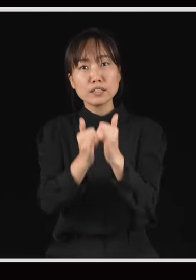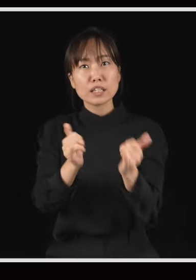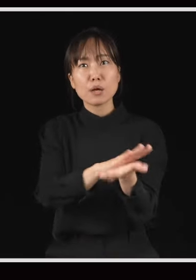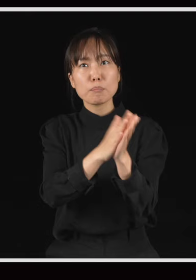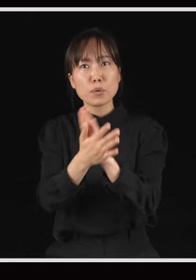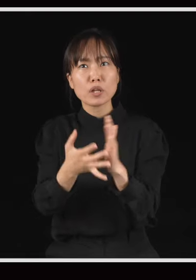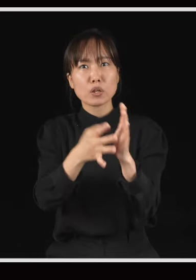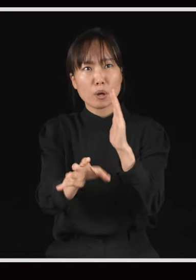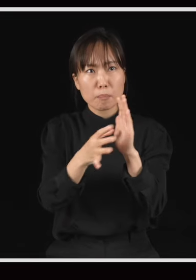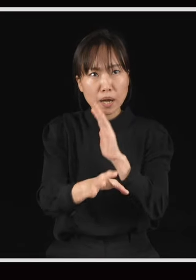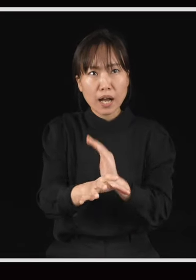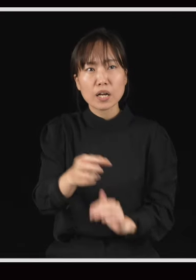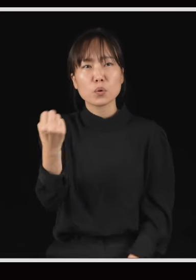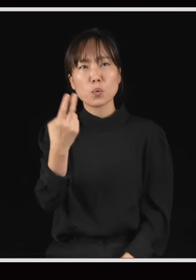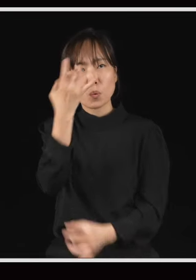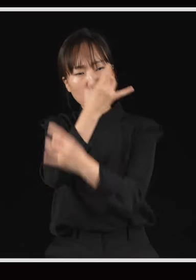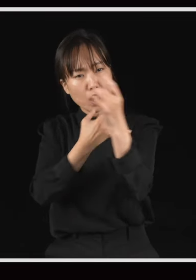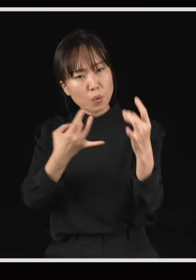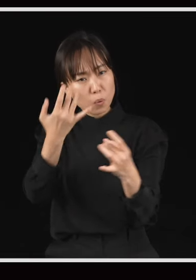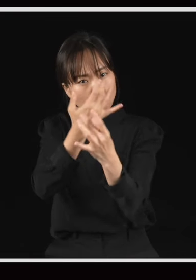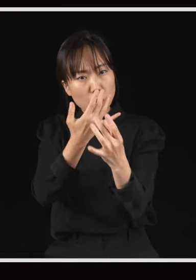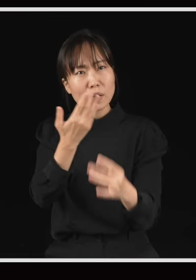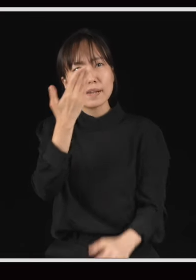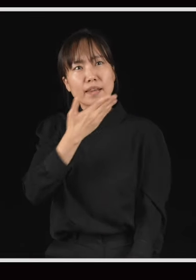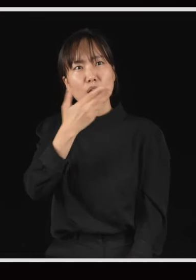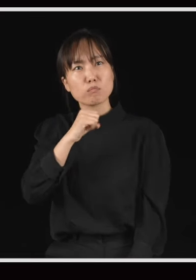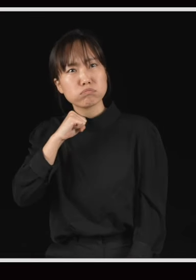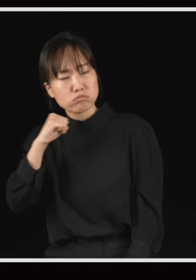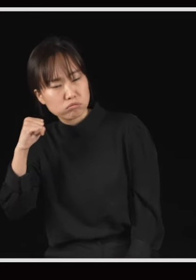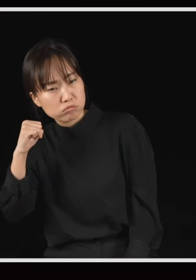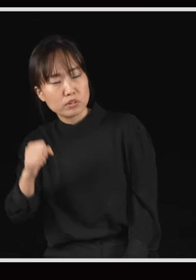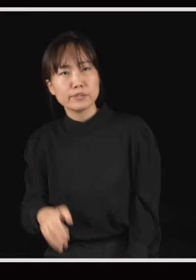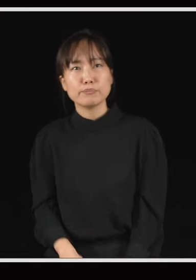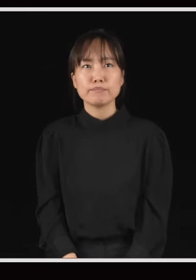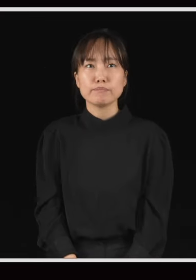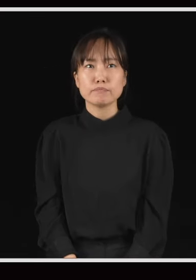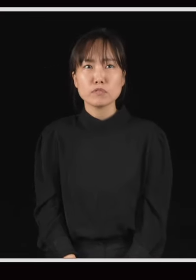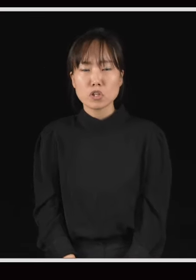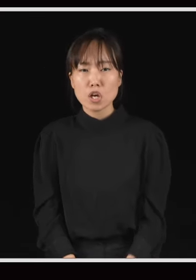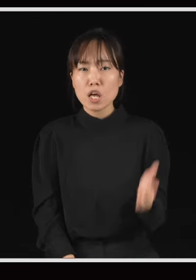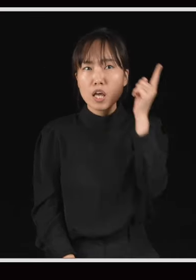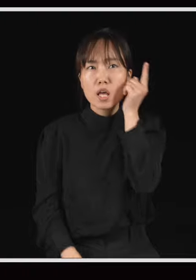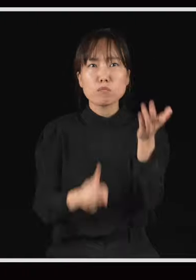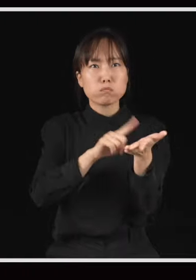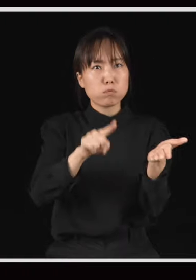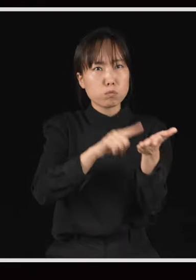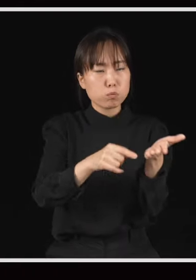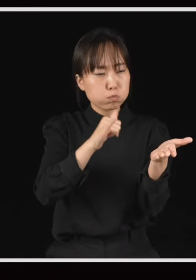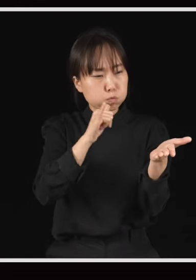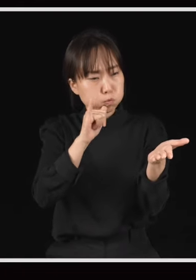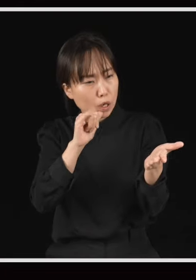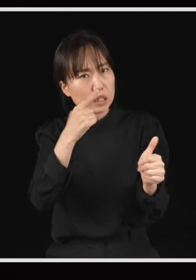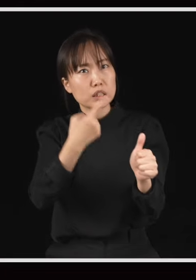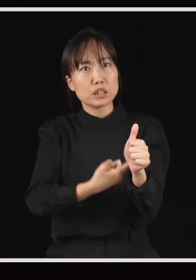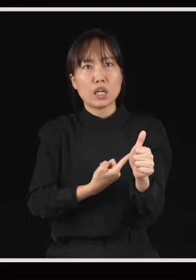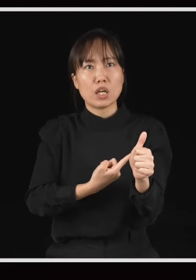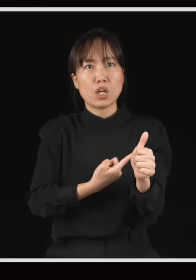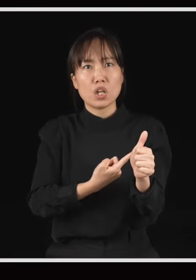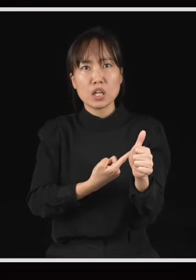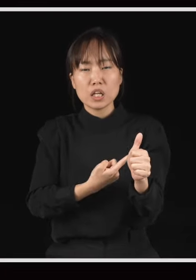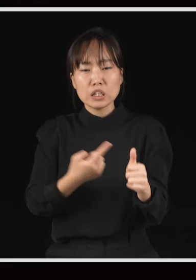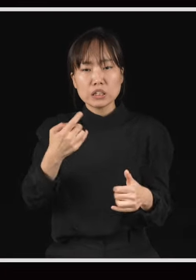되죠. 쾌락에 취약해집니다. 당분이 땡기고. 그래서 스마트폰을 보다 보면은 그 정도의